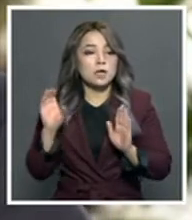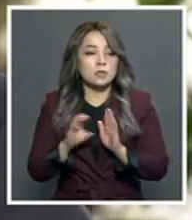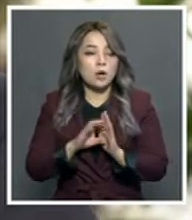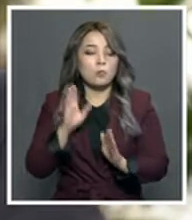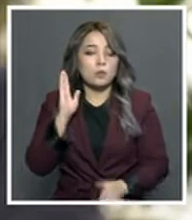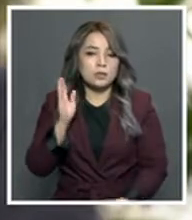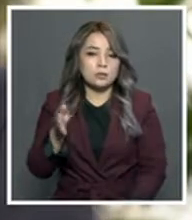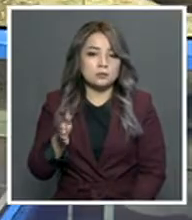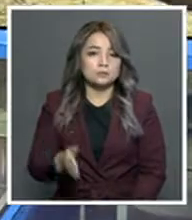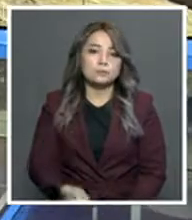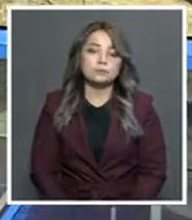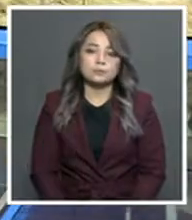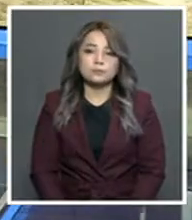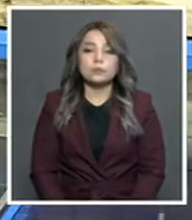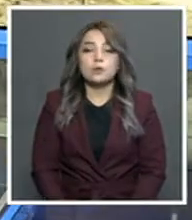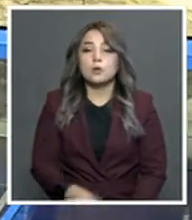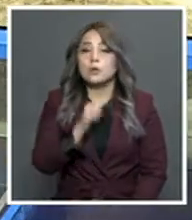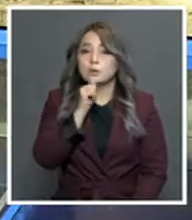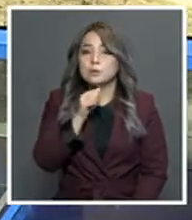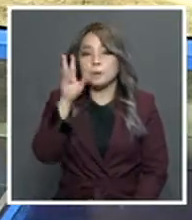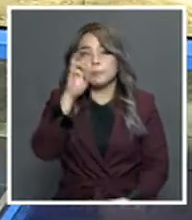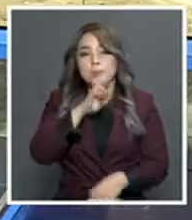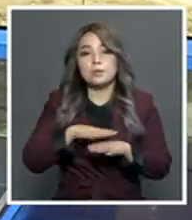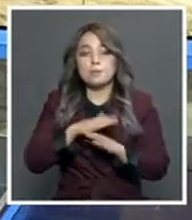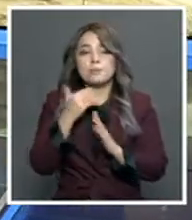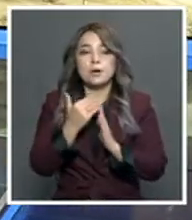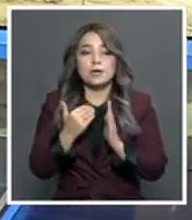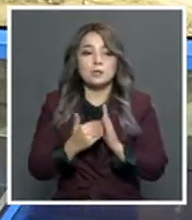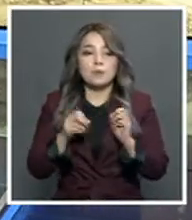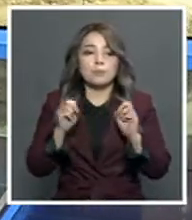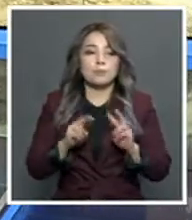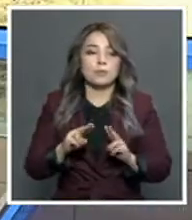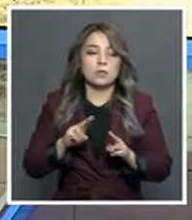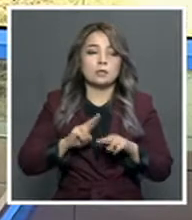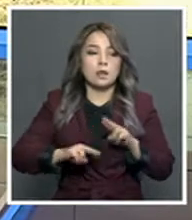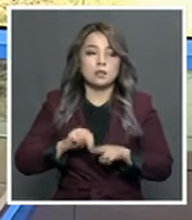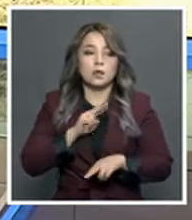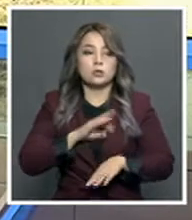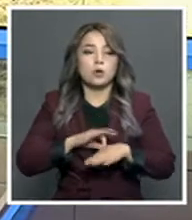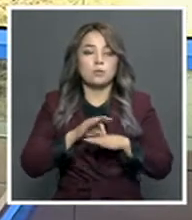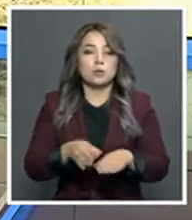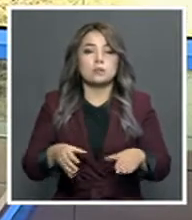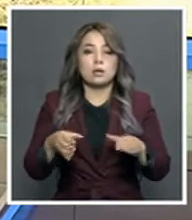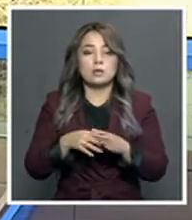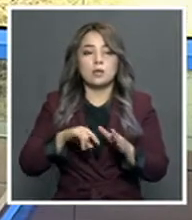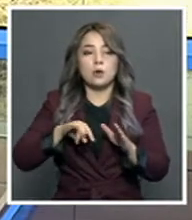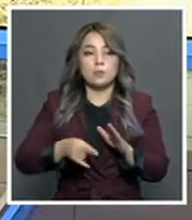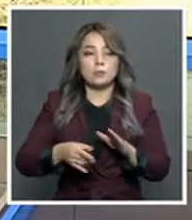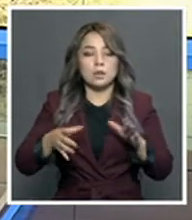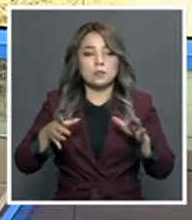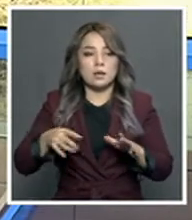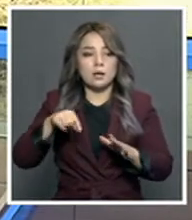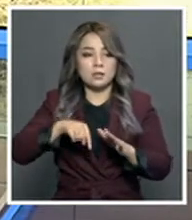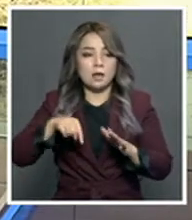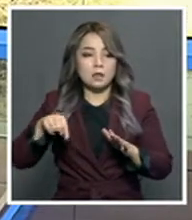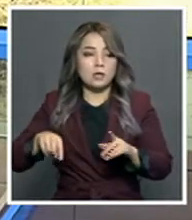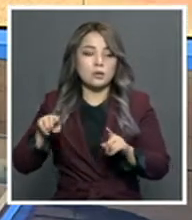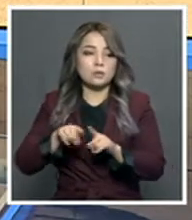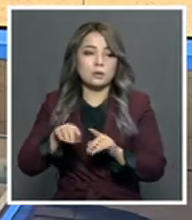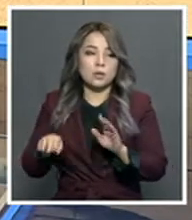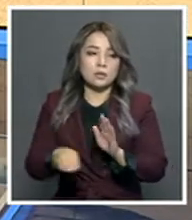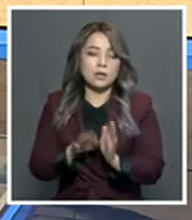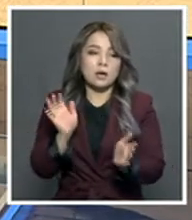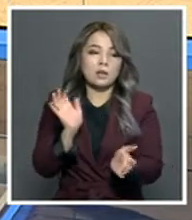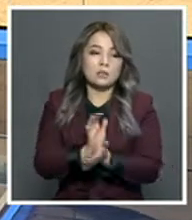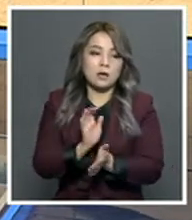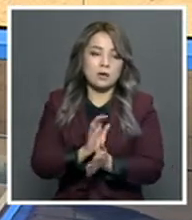болады. Қостанайда мемлекеттік бағдарлама бойынша салынған үйдің кәріз құдығы бітеліп, лас су ауланы басқан. Енді